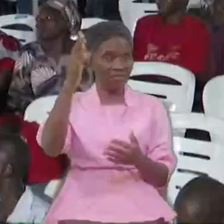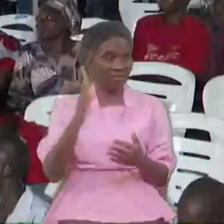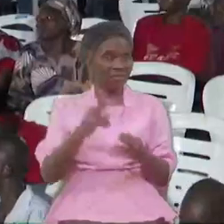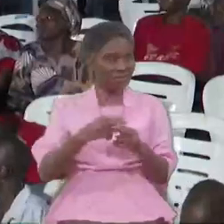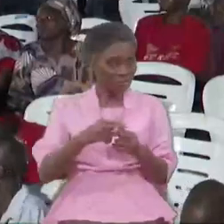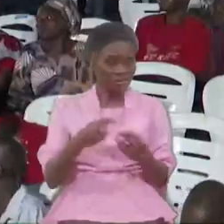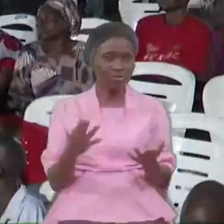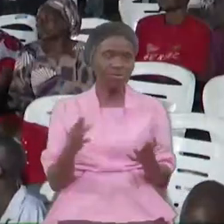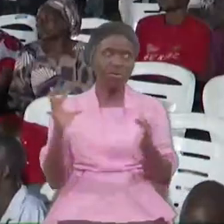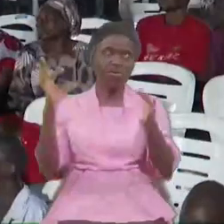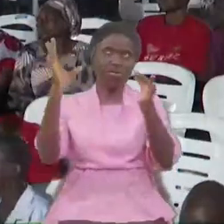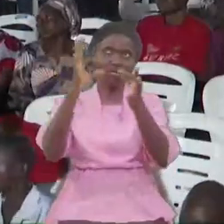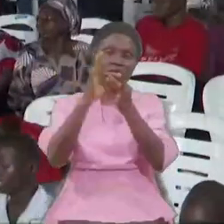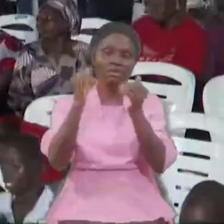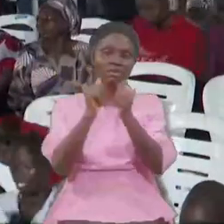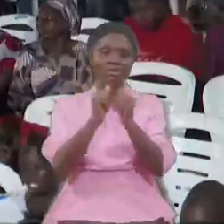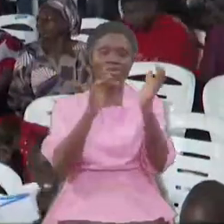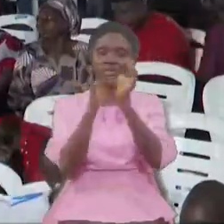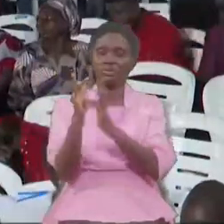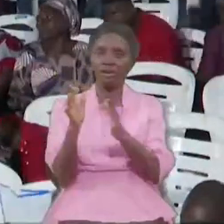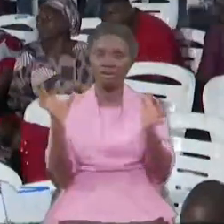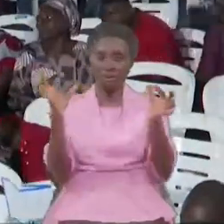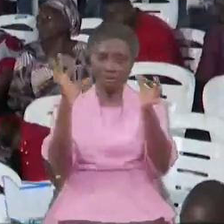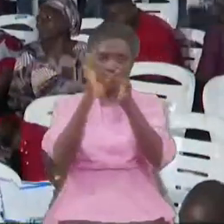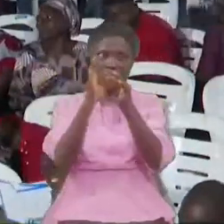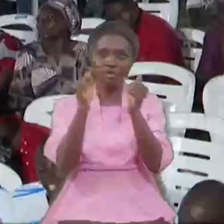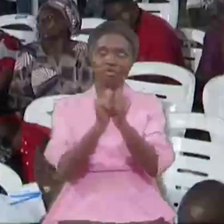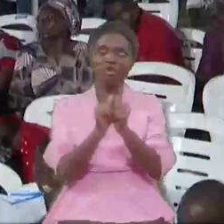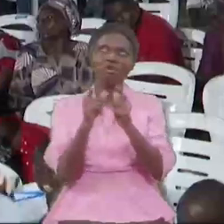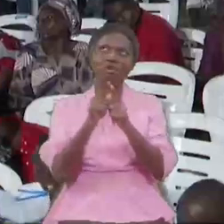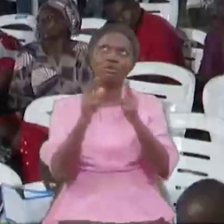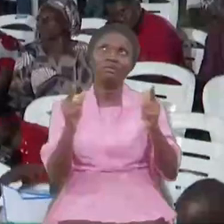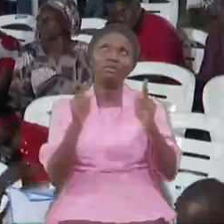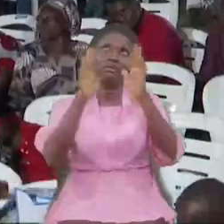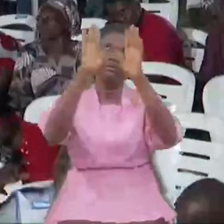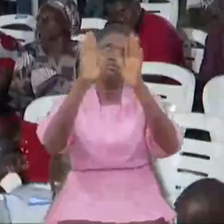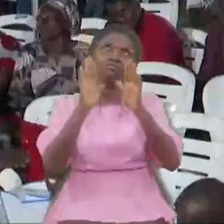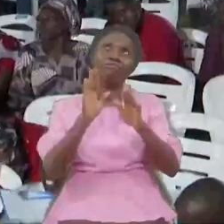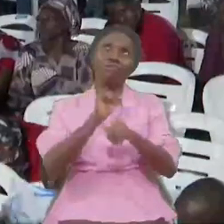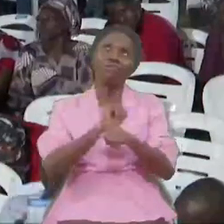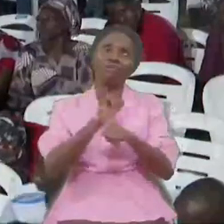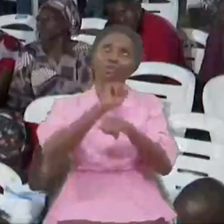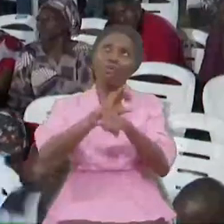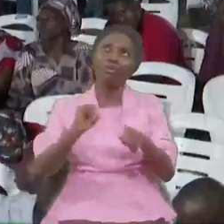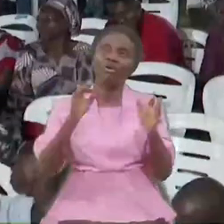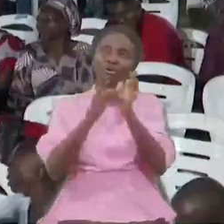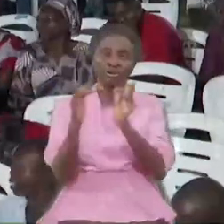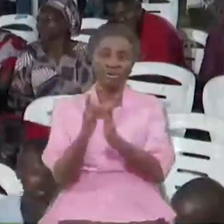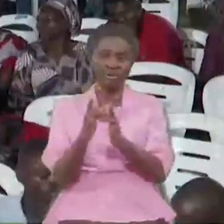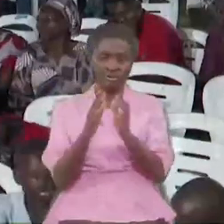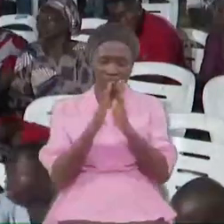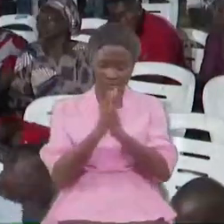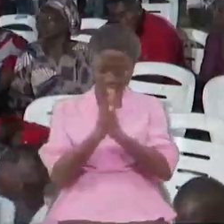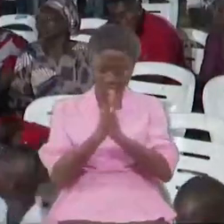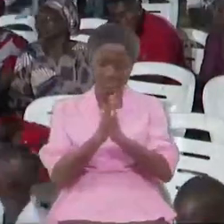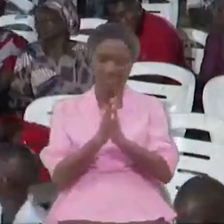nous connecter à Jésus, nous allons nous connecter à la puissance miraculeuse de Dieu. Et comme